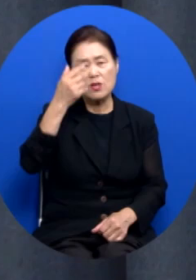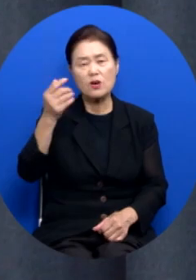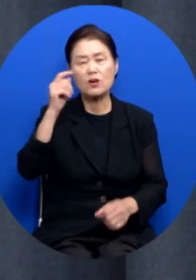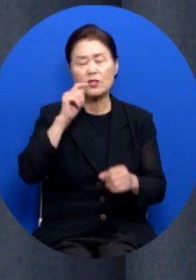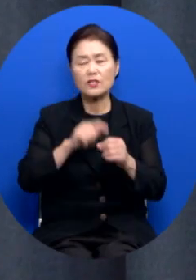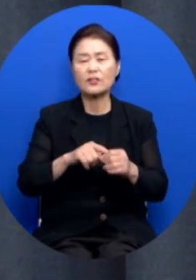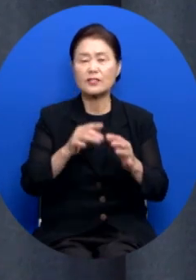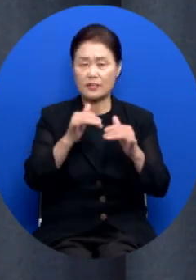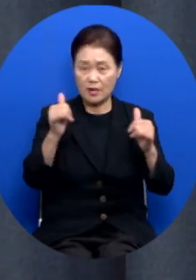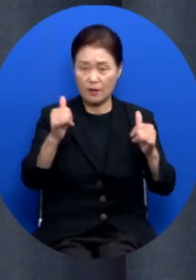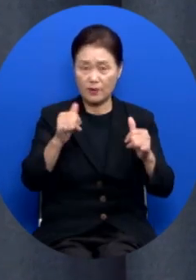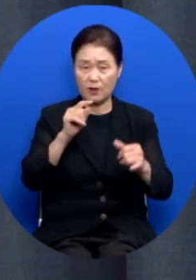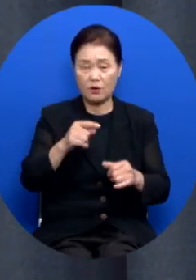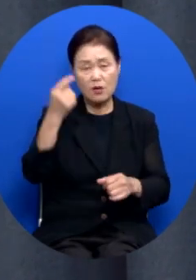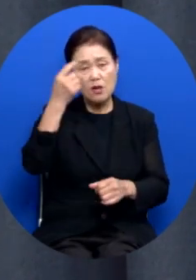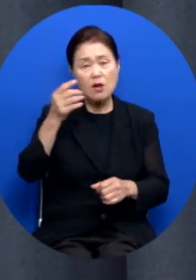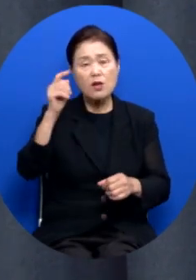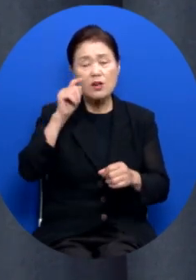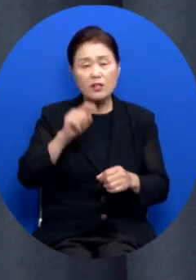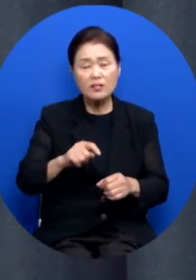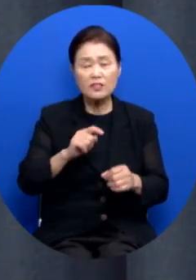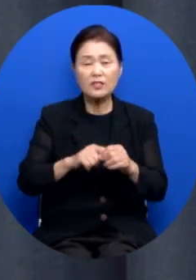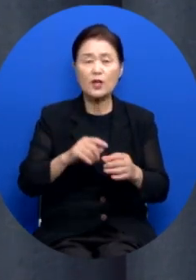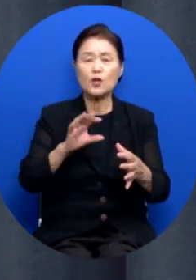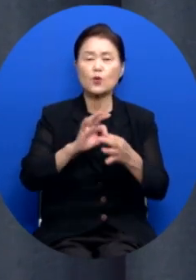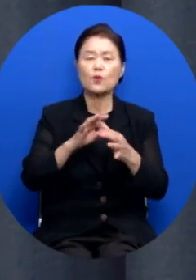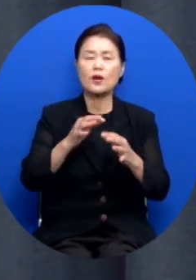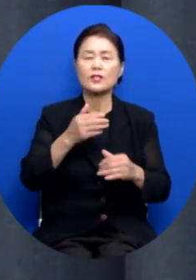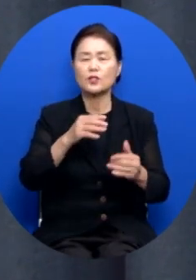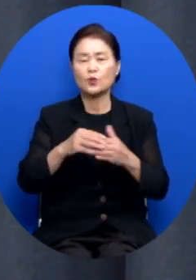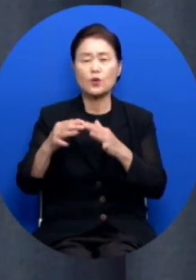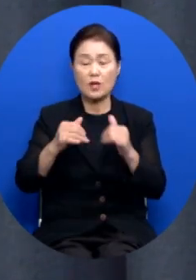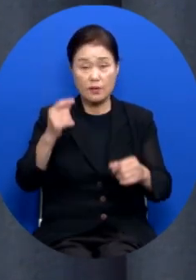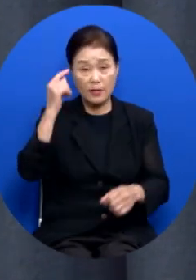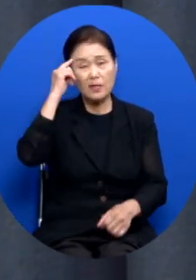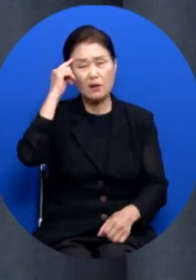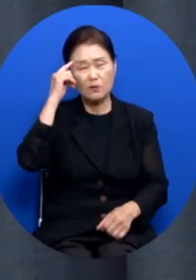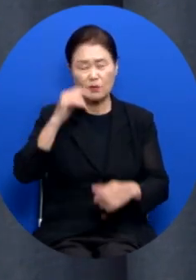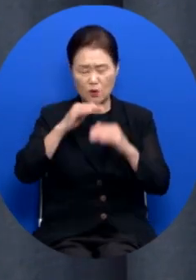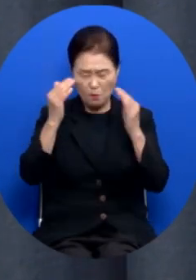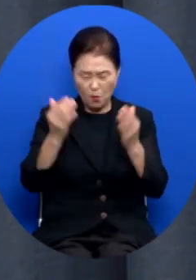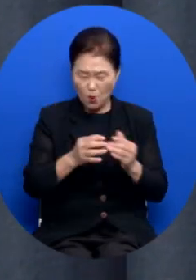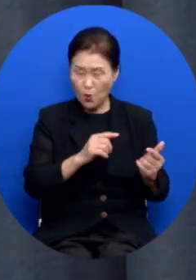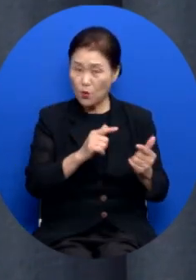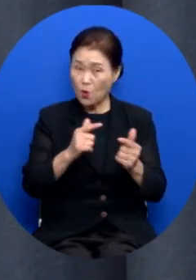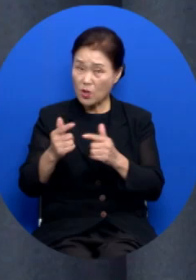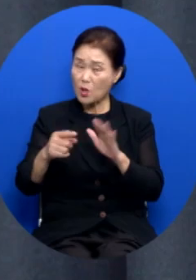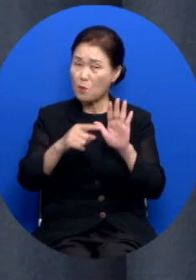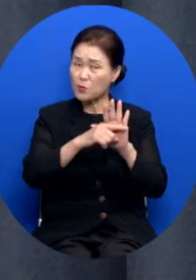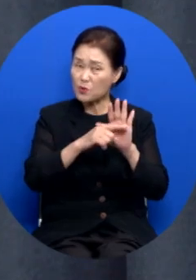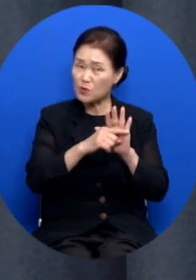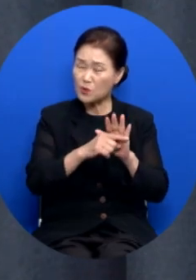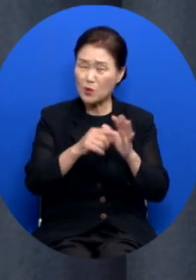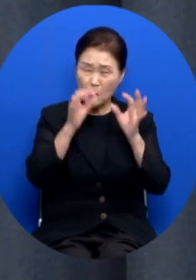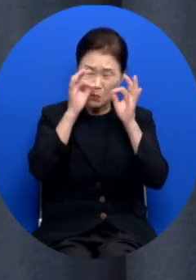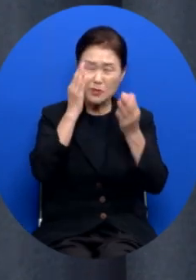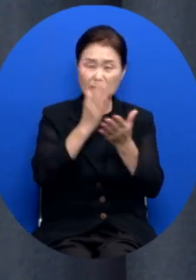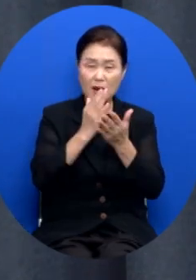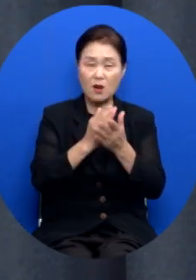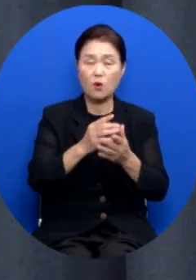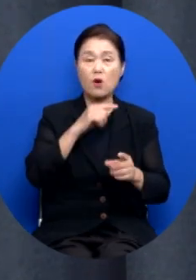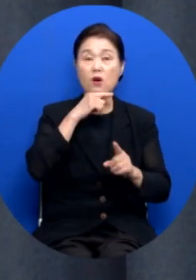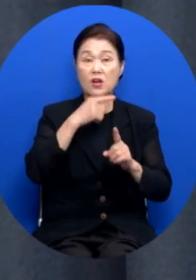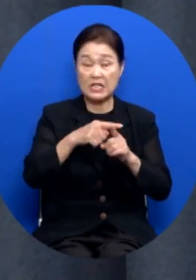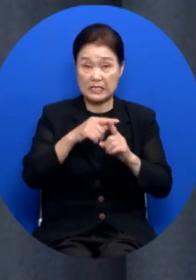속한 지도자라는 것을 우리는 깨닫고 모든 것을 부정적인 게 아니라 긍정적인 삶